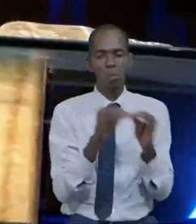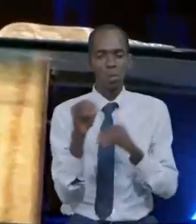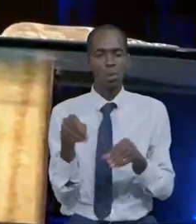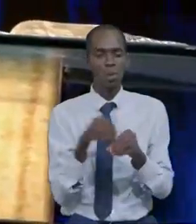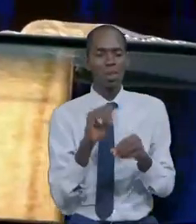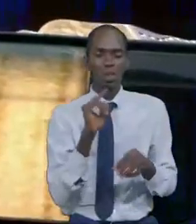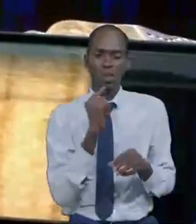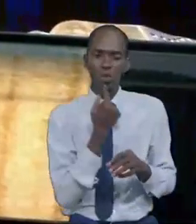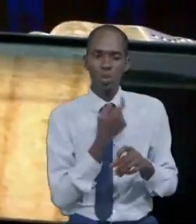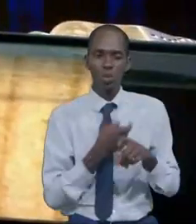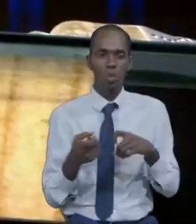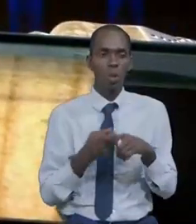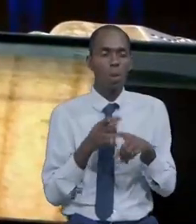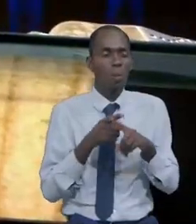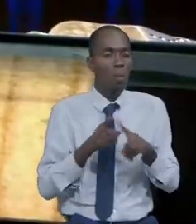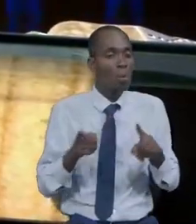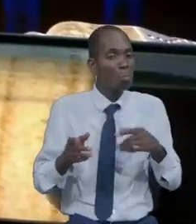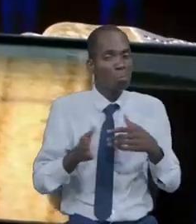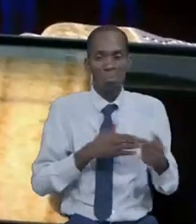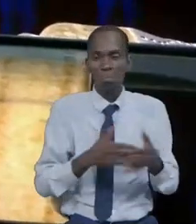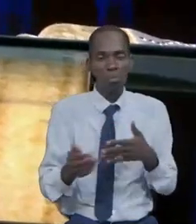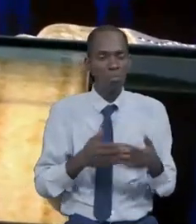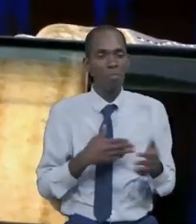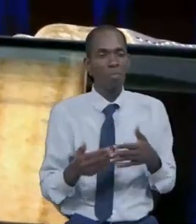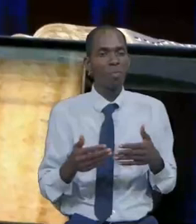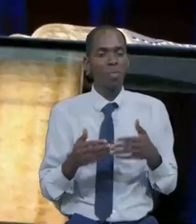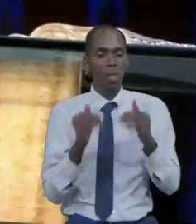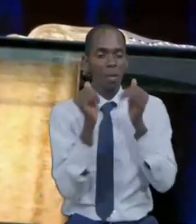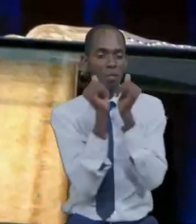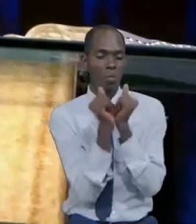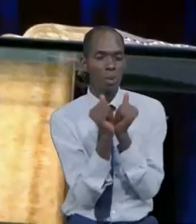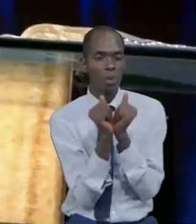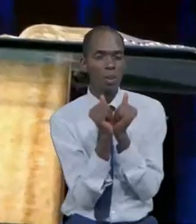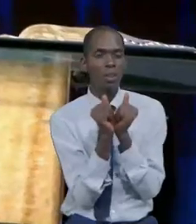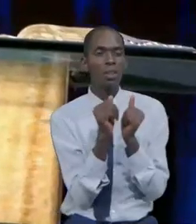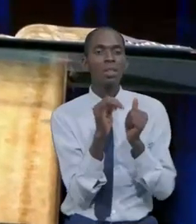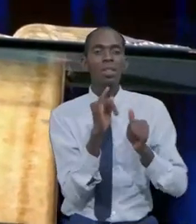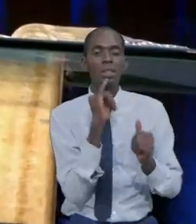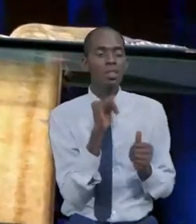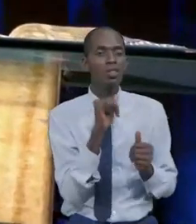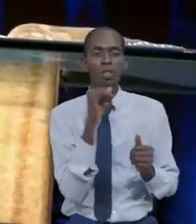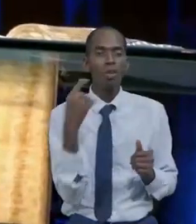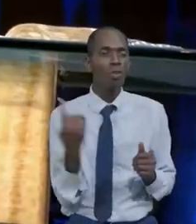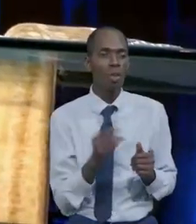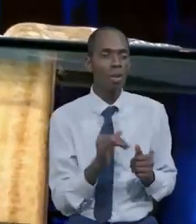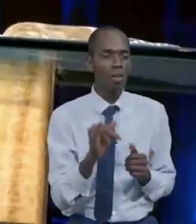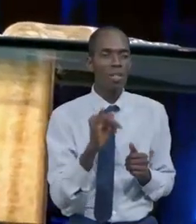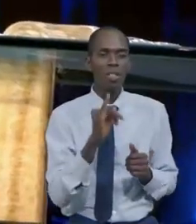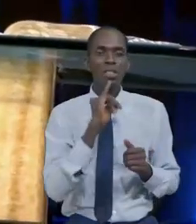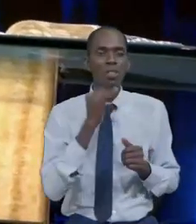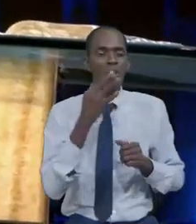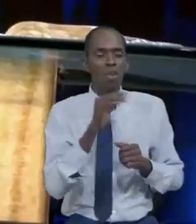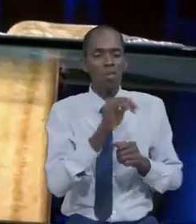être persécuté tout de même. La prison, l'emprisonnement n'est pas pour toujours. C'est une